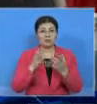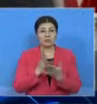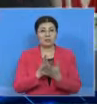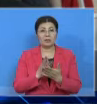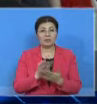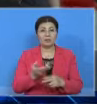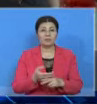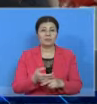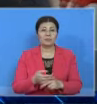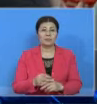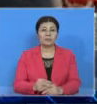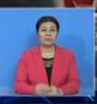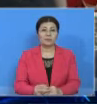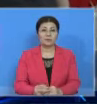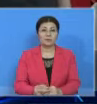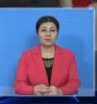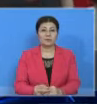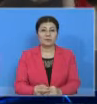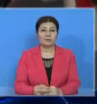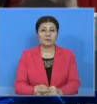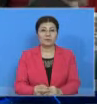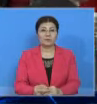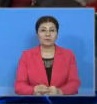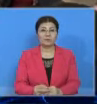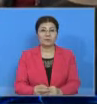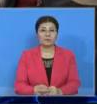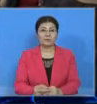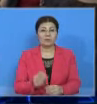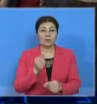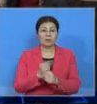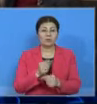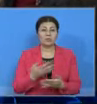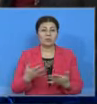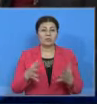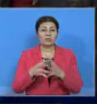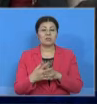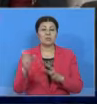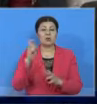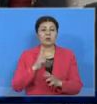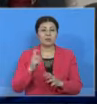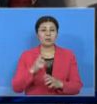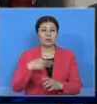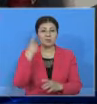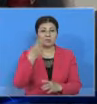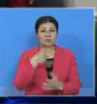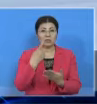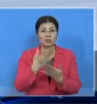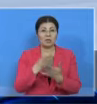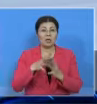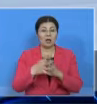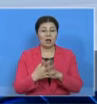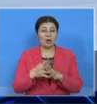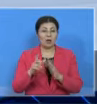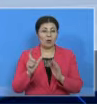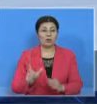сүт өнімдерін сататын толық. Солардың шаруалармен, өнімдерімен, басқа да шаруа қожалықтарын және жеке ауыл